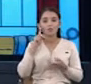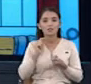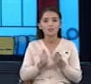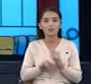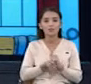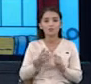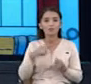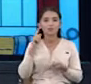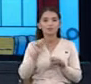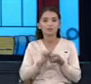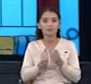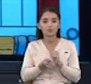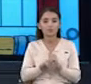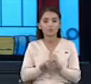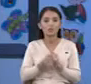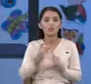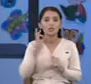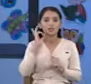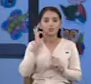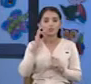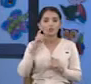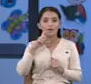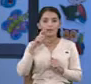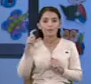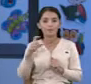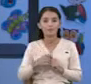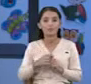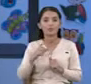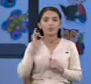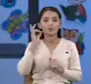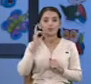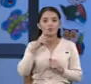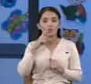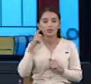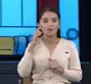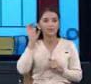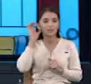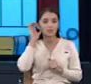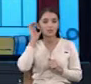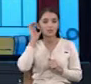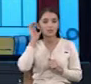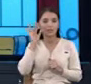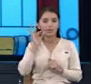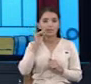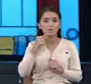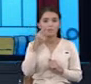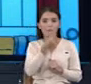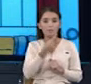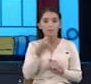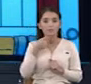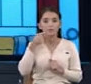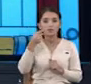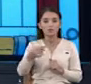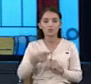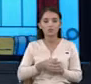должны запомнить, но мы должны запомнить и звук «Э». Звуки мы слышим и произносим.